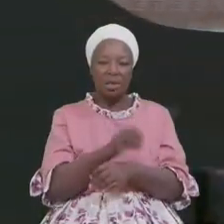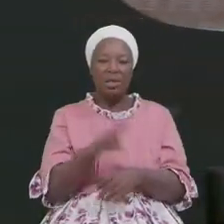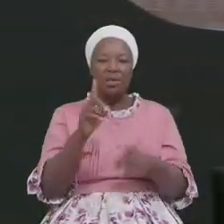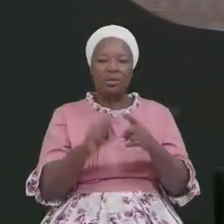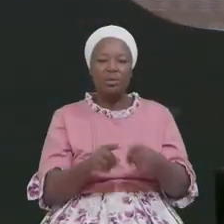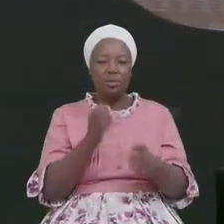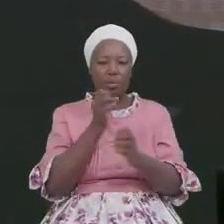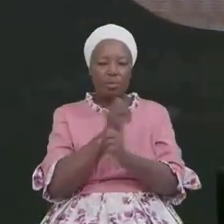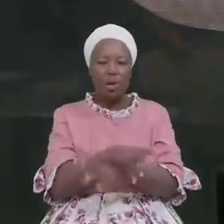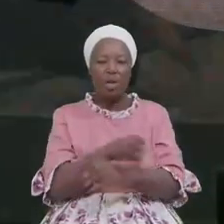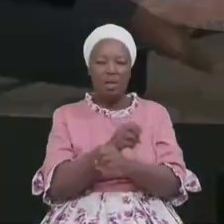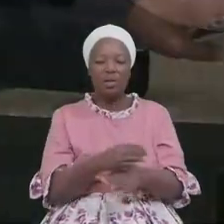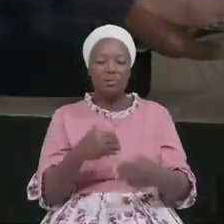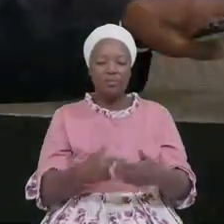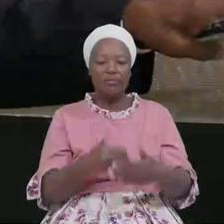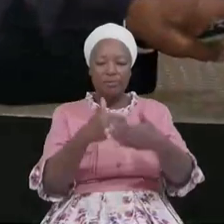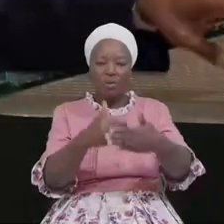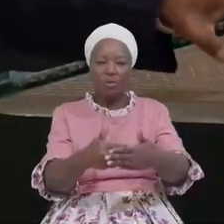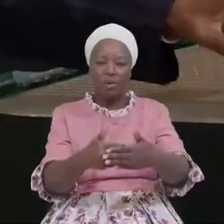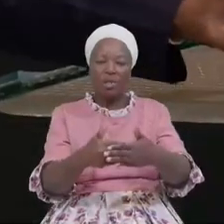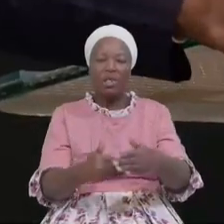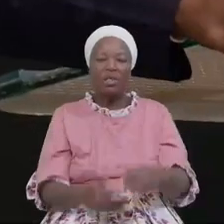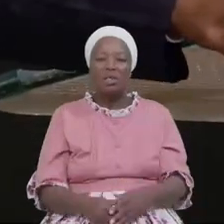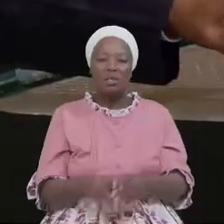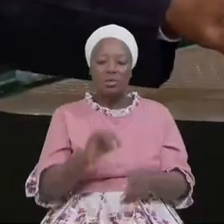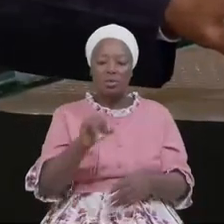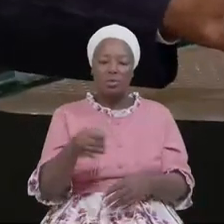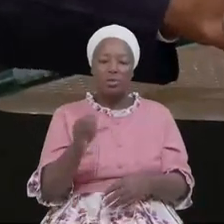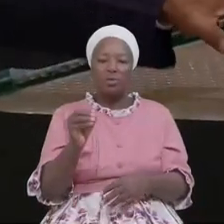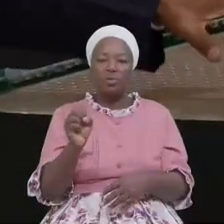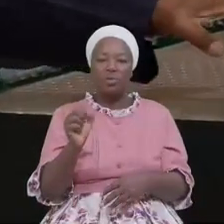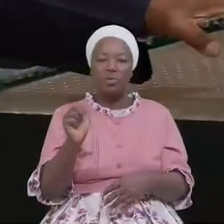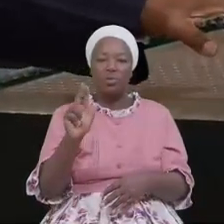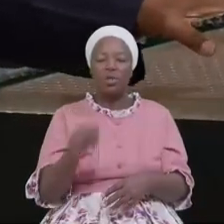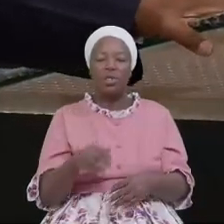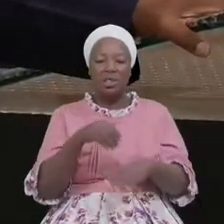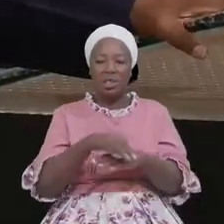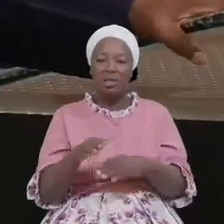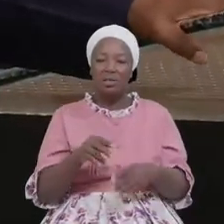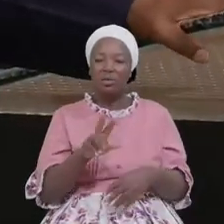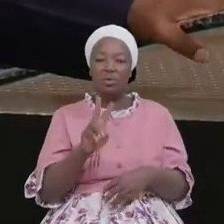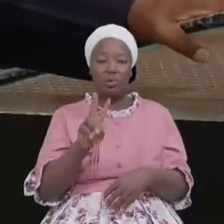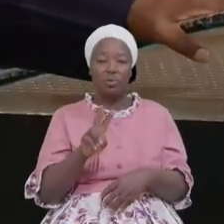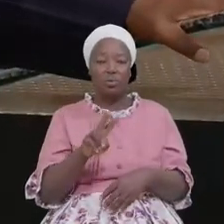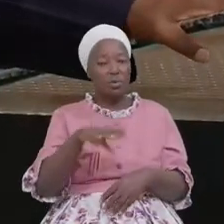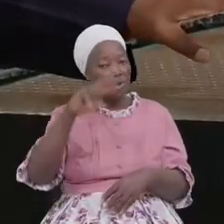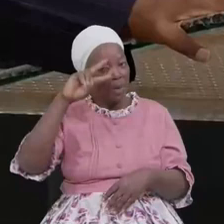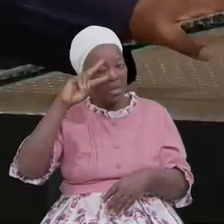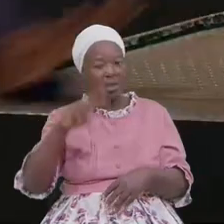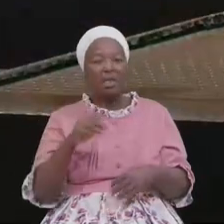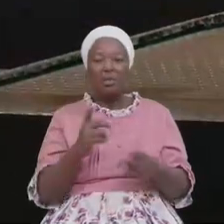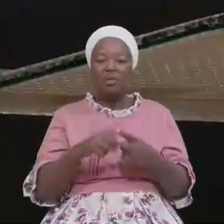de marcher en avant, d'aller de l'avant, d'avancer. Josué a envoyé des espions dans le pays pour